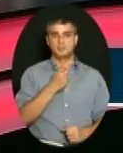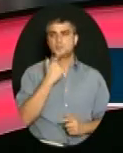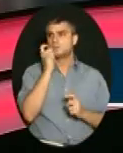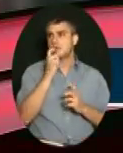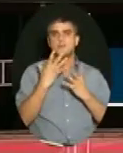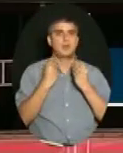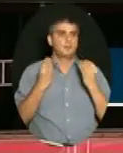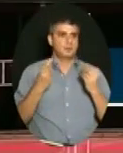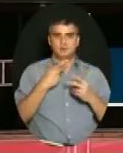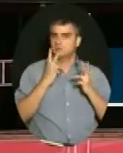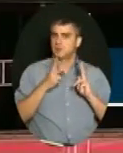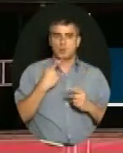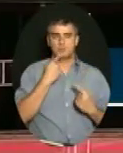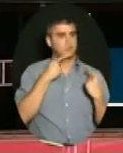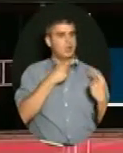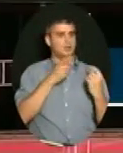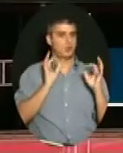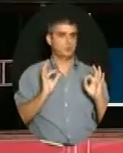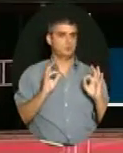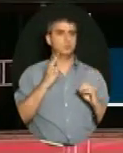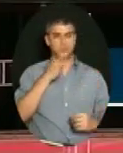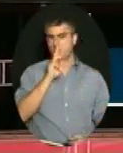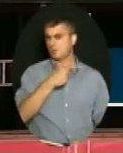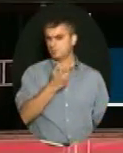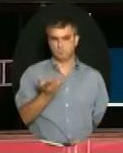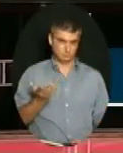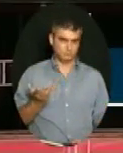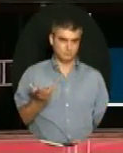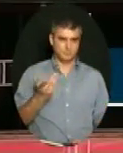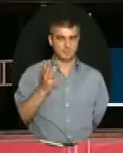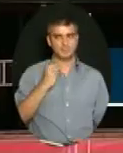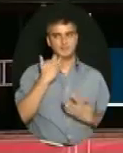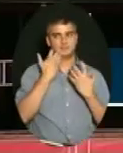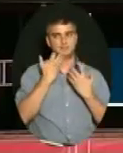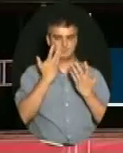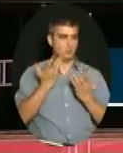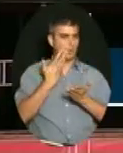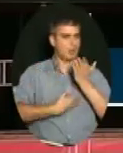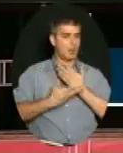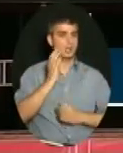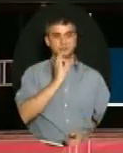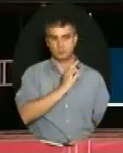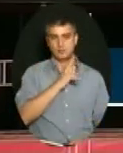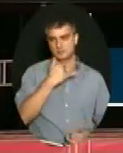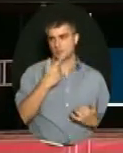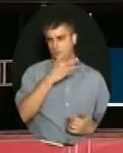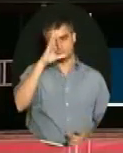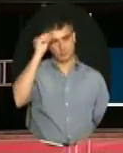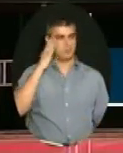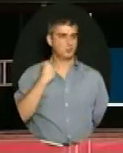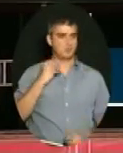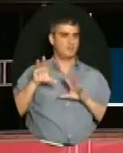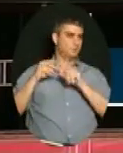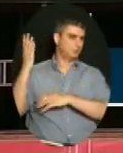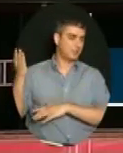מילים עשיר, עם יכולת רטורית, הוא גם, את יודעת, עם סיפור העלייה שלו, והיום הוא ילד טוב גוש